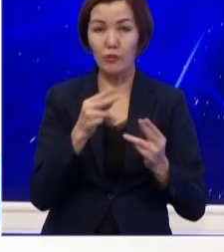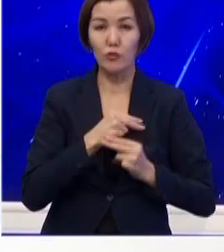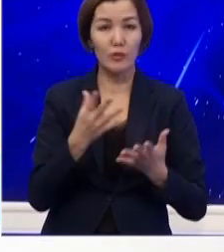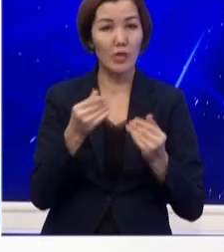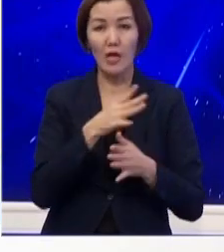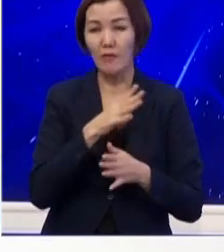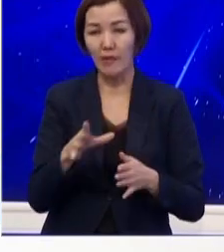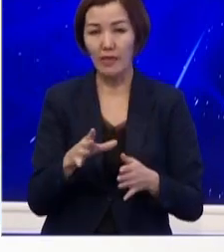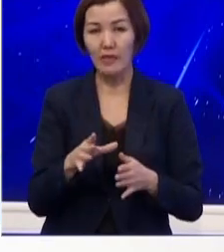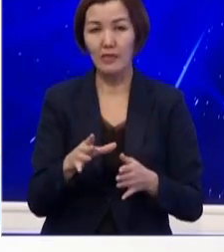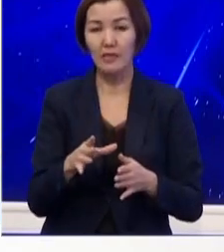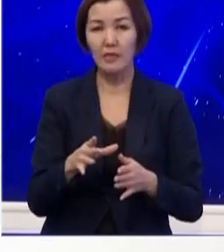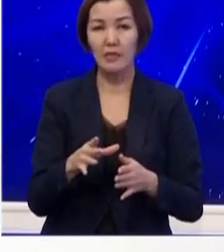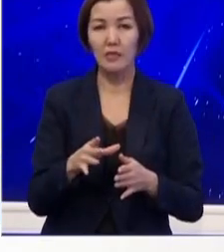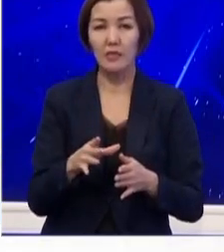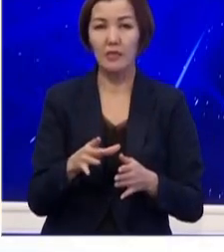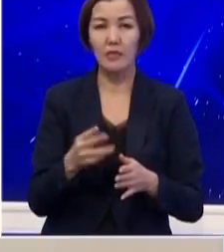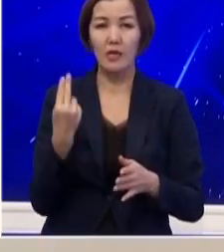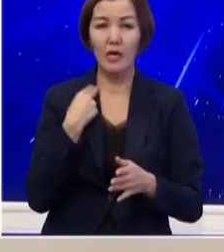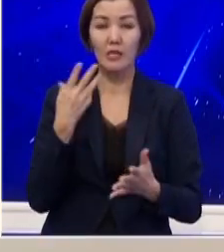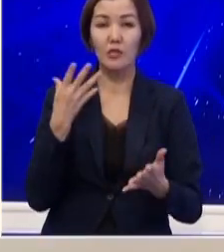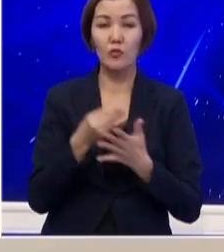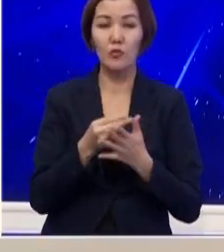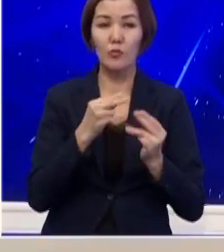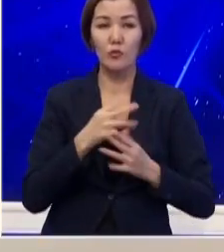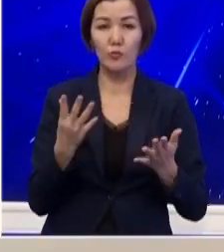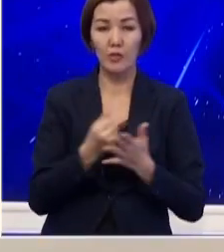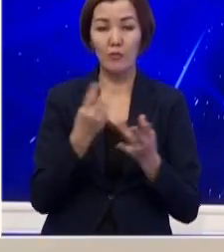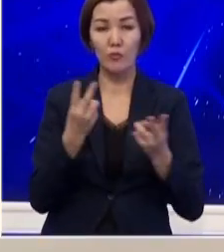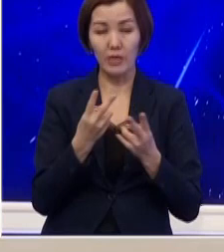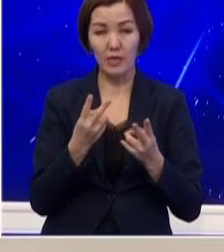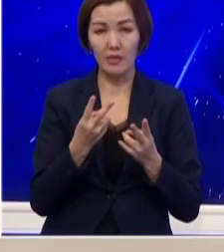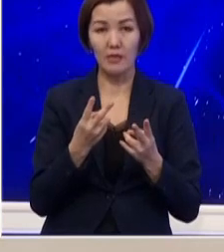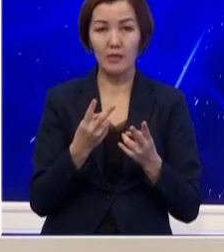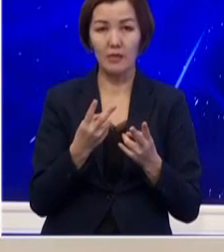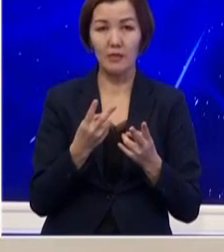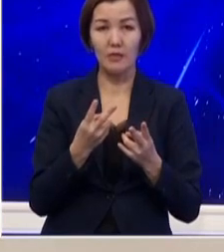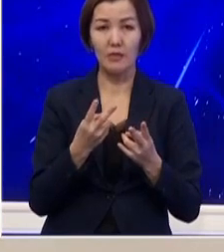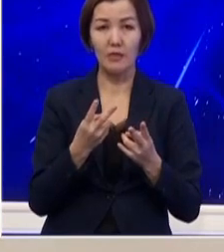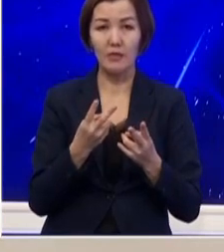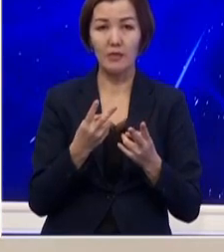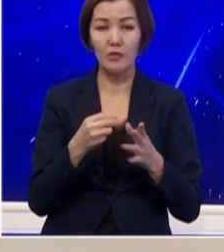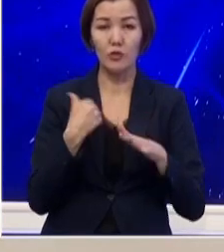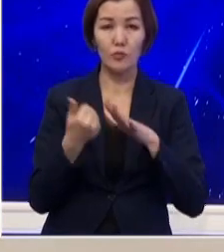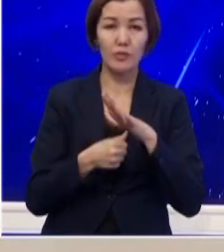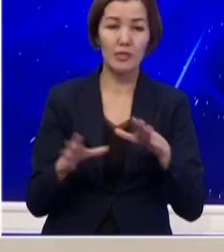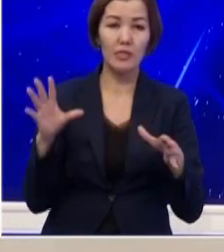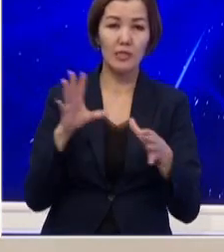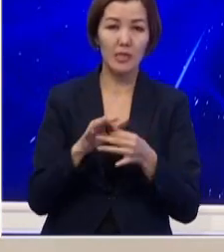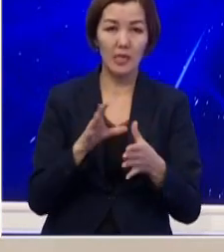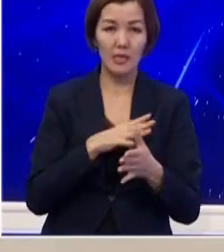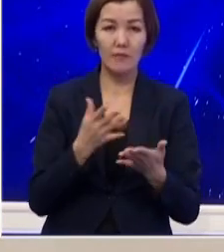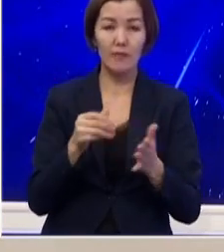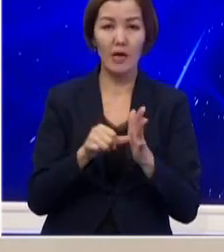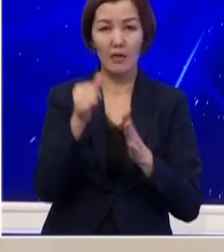мені. Сол борышымды өтеуіме сол жұмыс таба алмай жүрмін. Жұмыстар ретінде тіркеудім. Осыдан